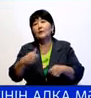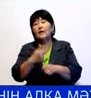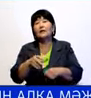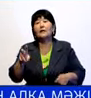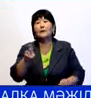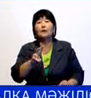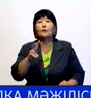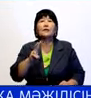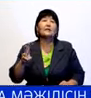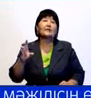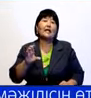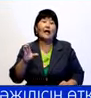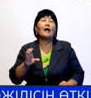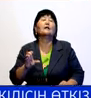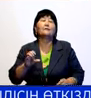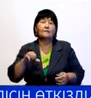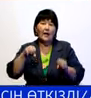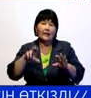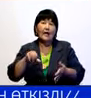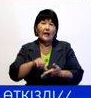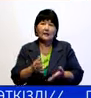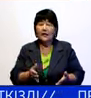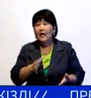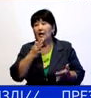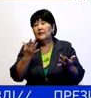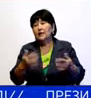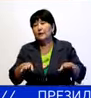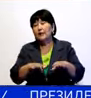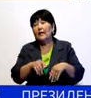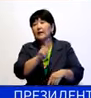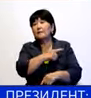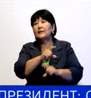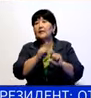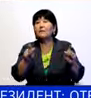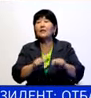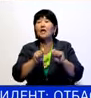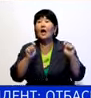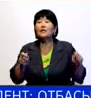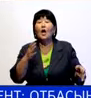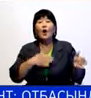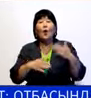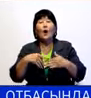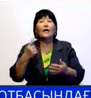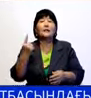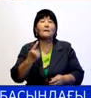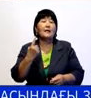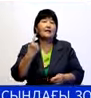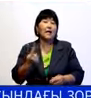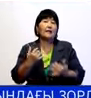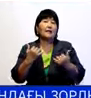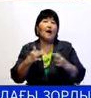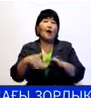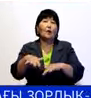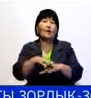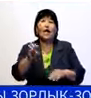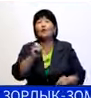Нұрымбет Сақтағанов арнайы қатысты. Zaman talabına say medicinal mekemenin açılganına kuangandardın biri Jalgızağım aulunun tırgını